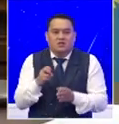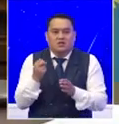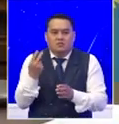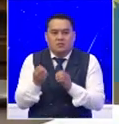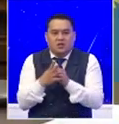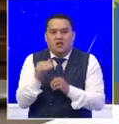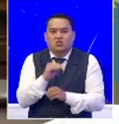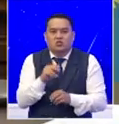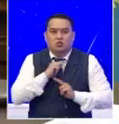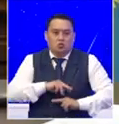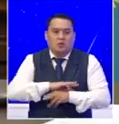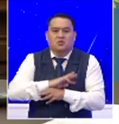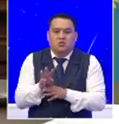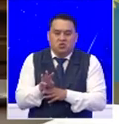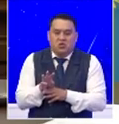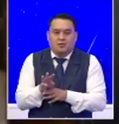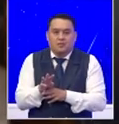человек. Трудоустроено